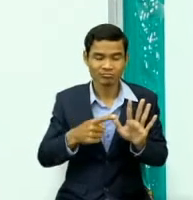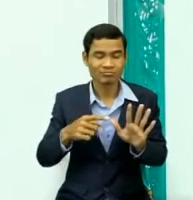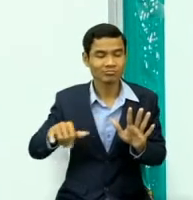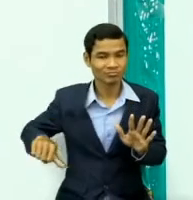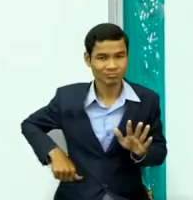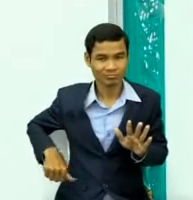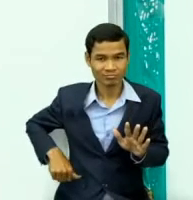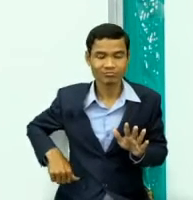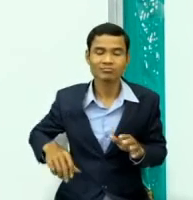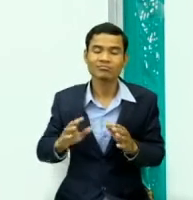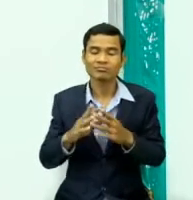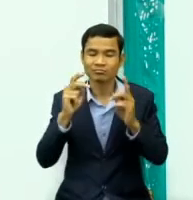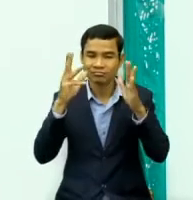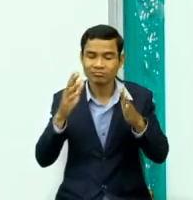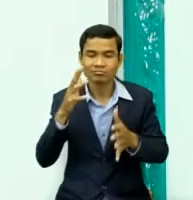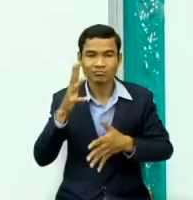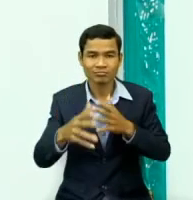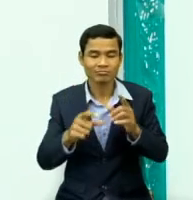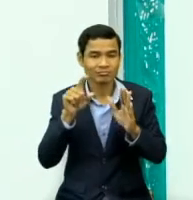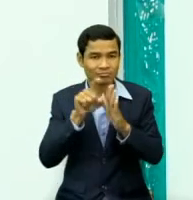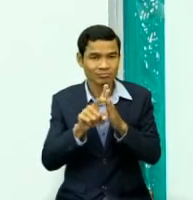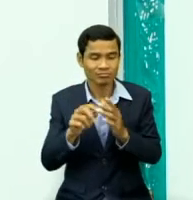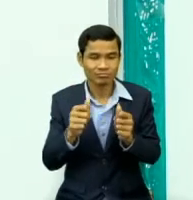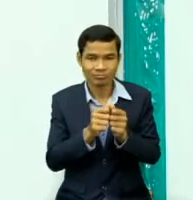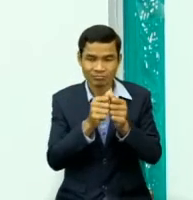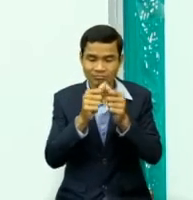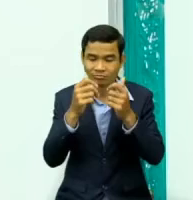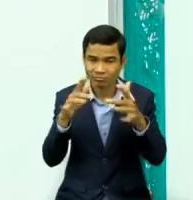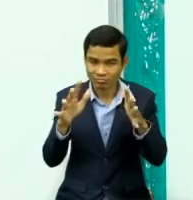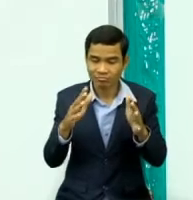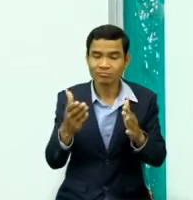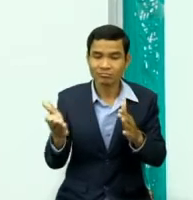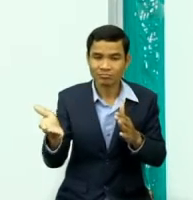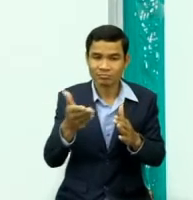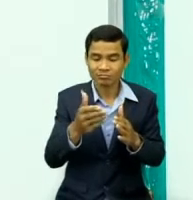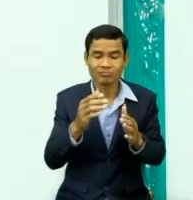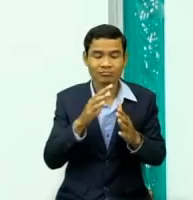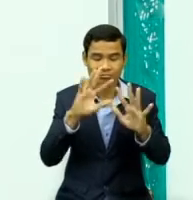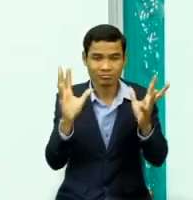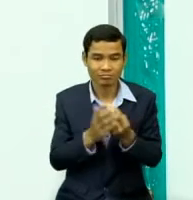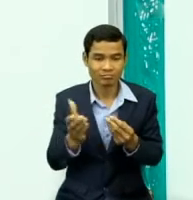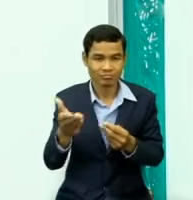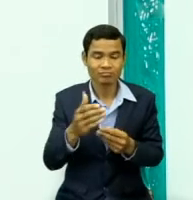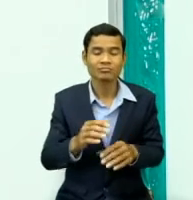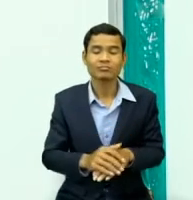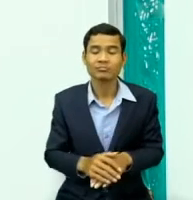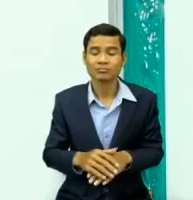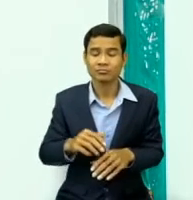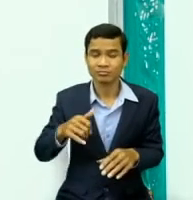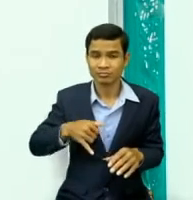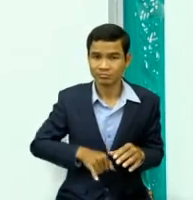nè cứ ban ăn chầm nồng chừng hai con cốt ăn chầm nồng chừng đi chầm mùi nè cứ tiếng ốc nè ta chào nhà nhé